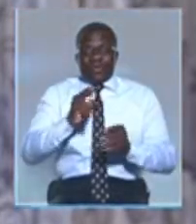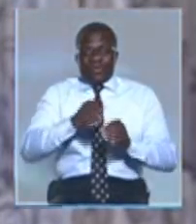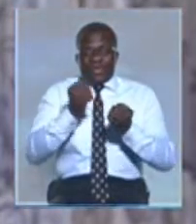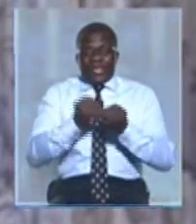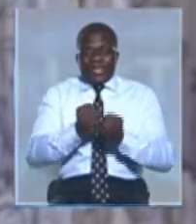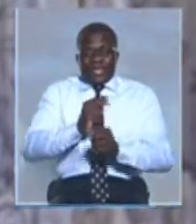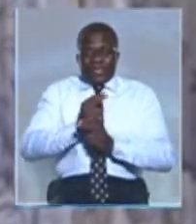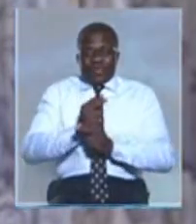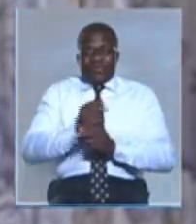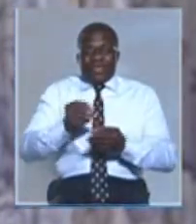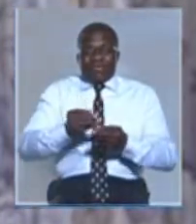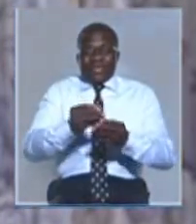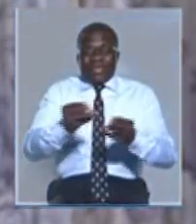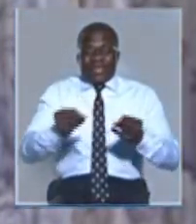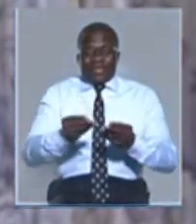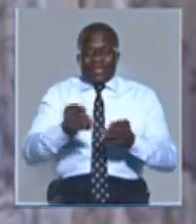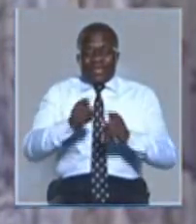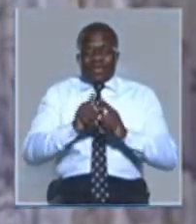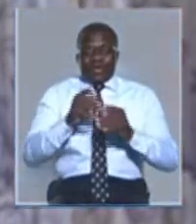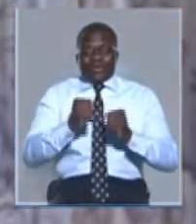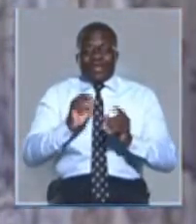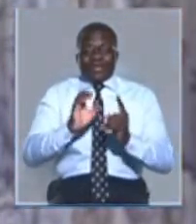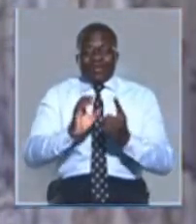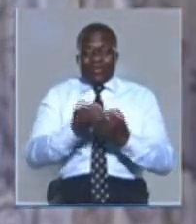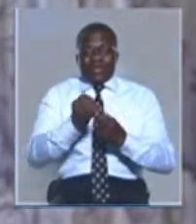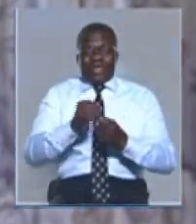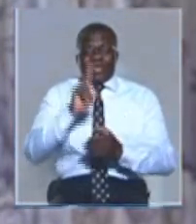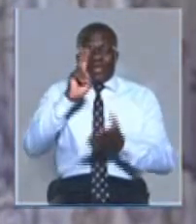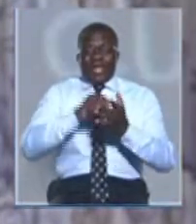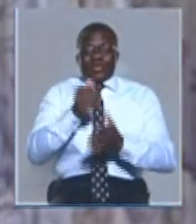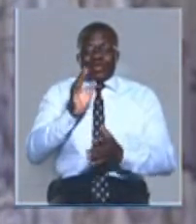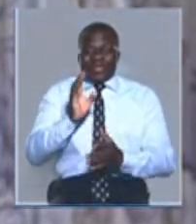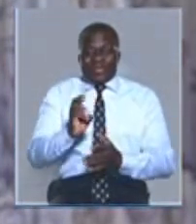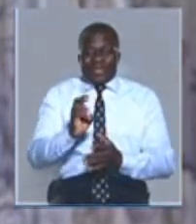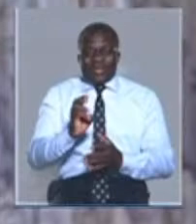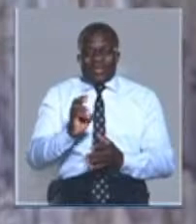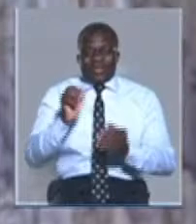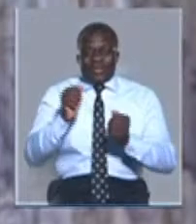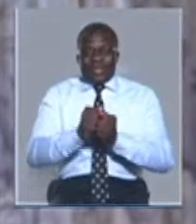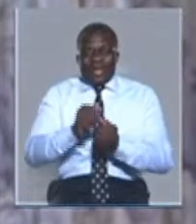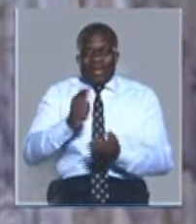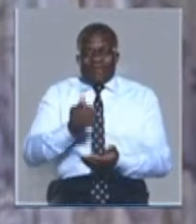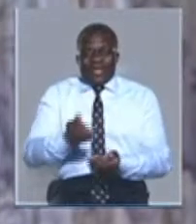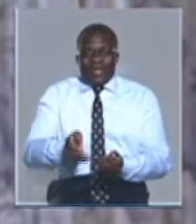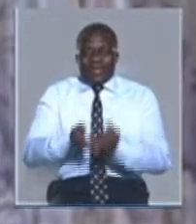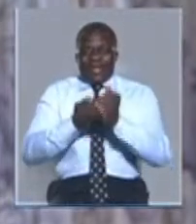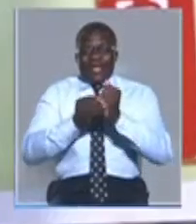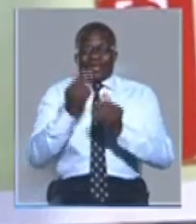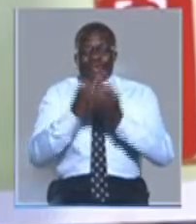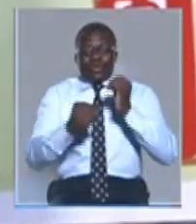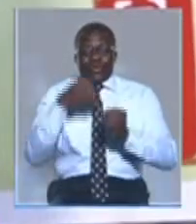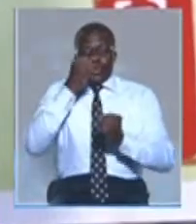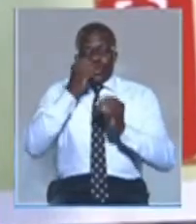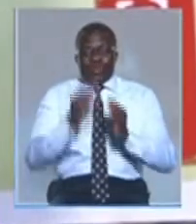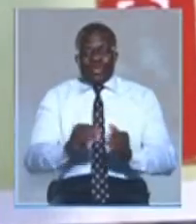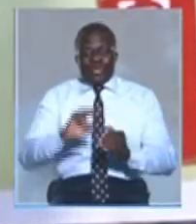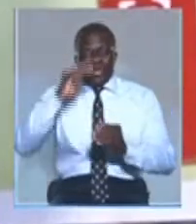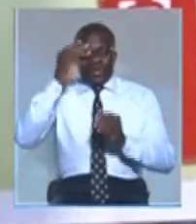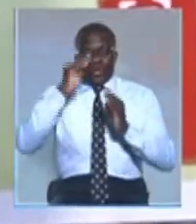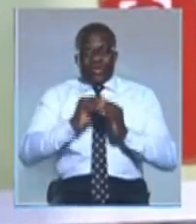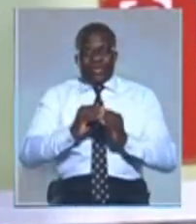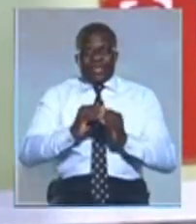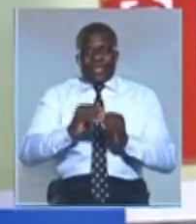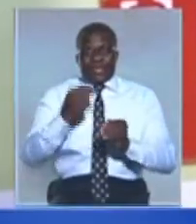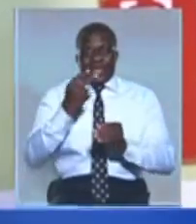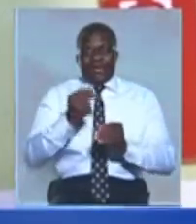de veille médiatique, comme ça a été le cas en 2016 avec l'aide de l'Union européenne. Le ministère a